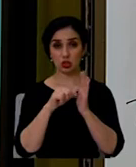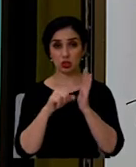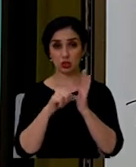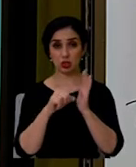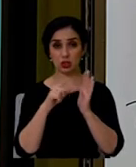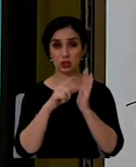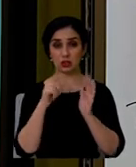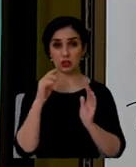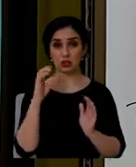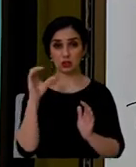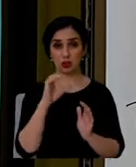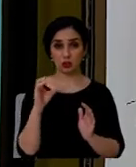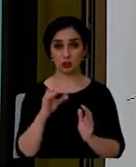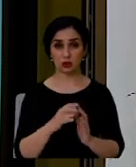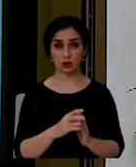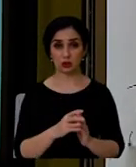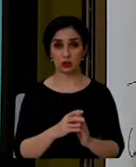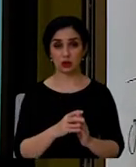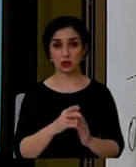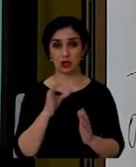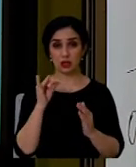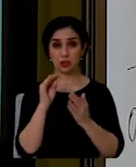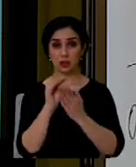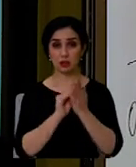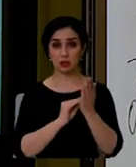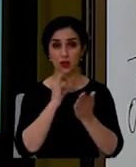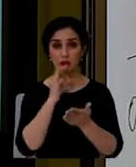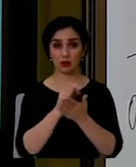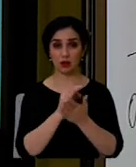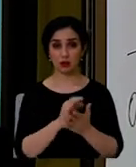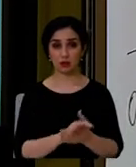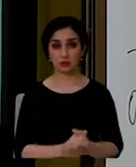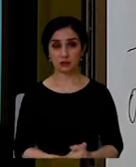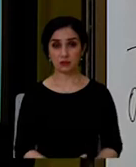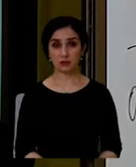38600 секунд. И записываем ответ.